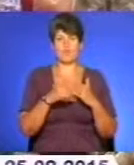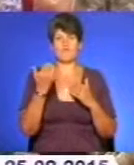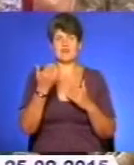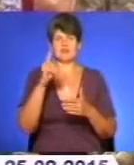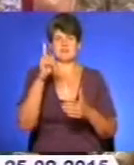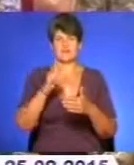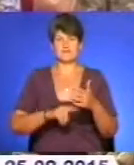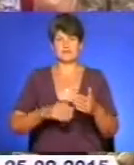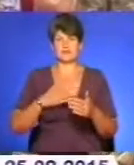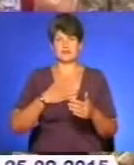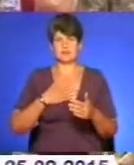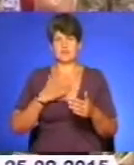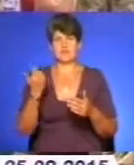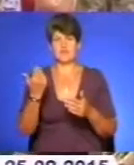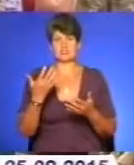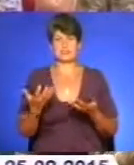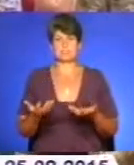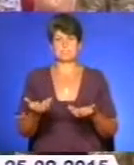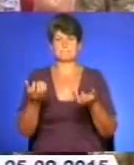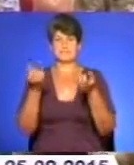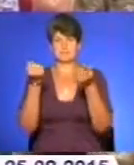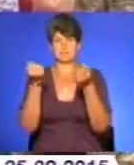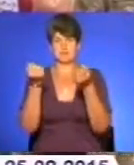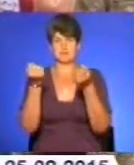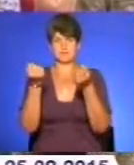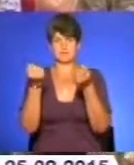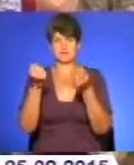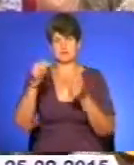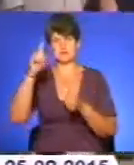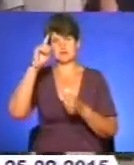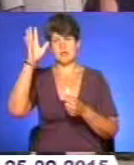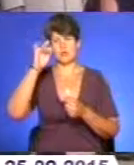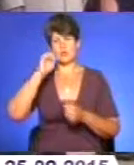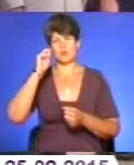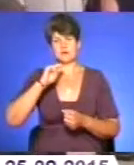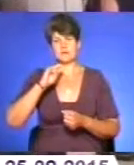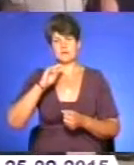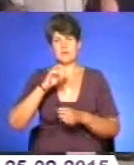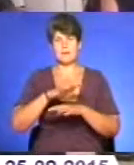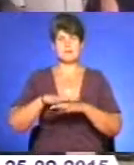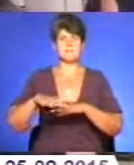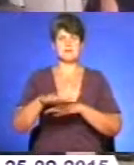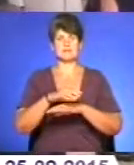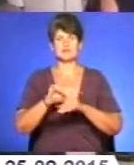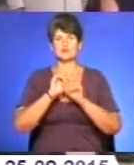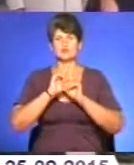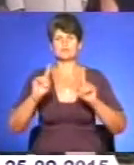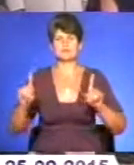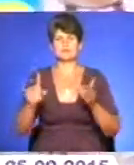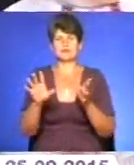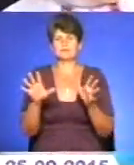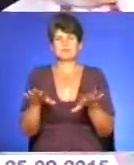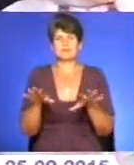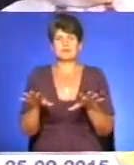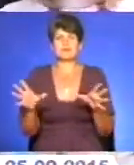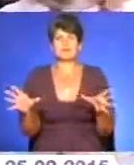нас, ваша підтримка. Слава Україні! Майдан – особливе енергетичне місце. Він